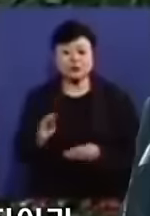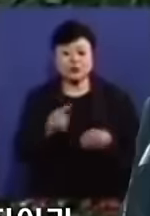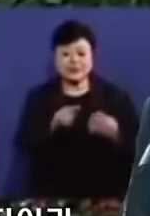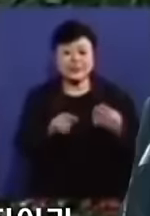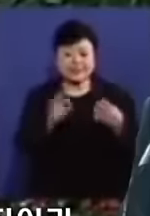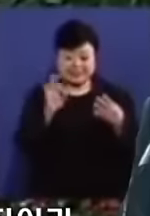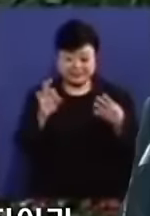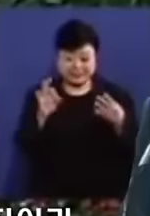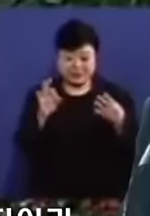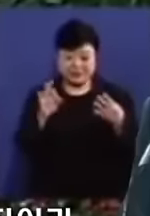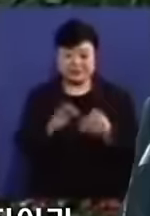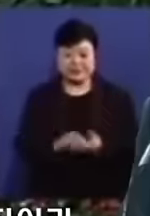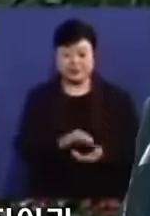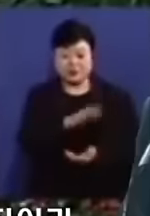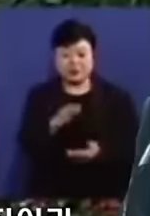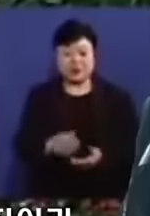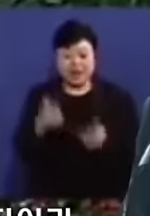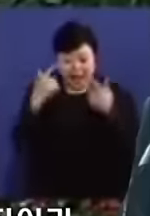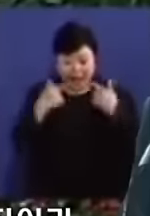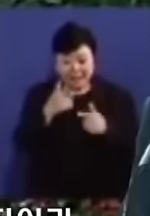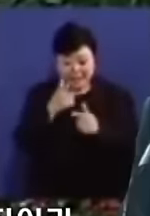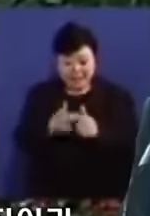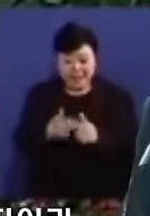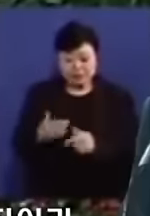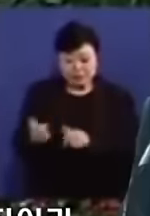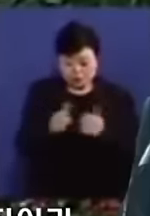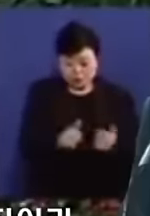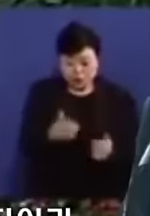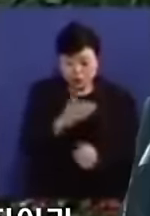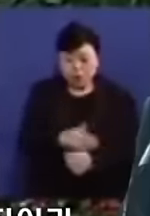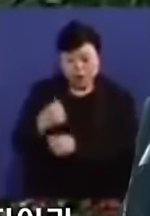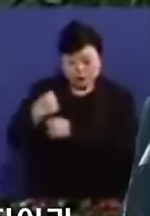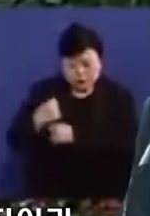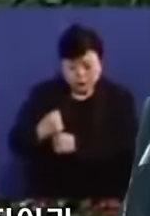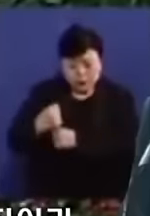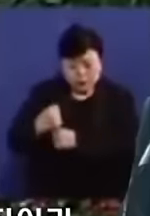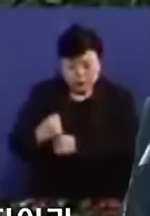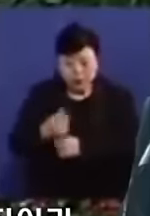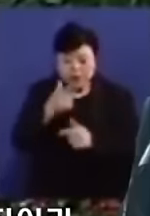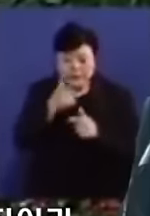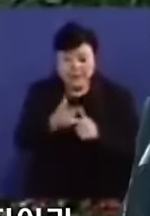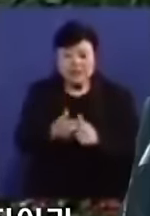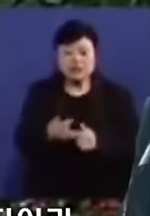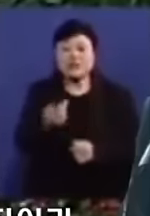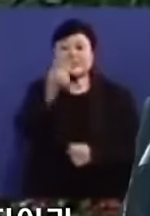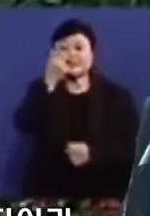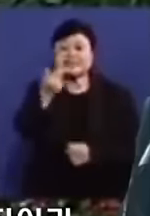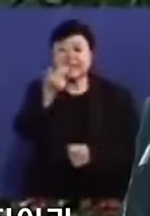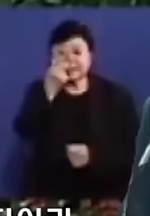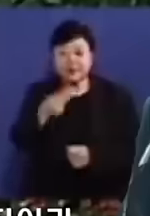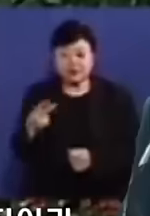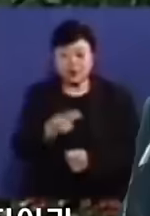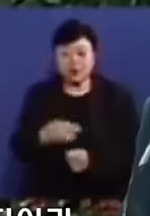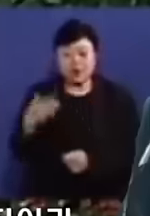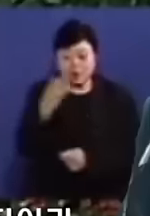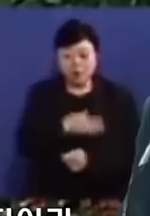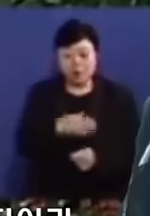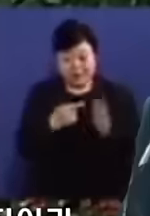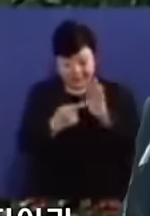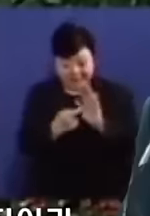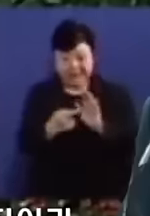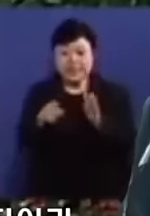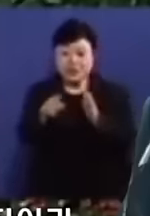4장 10절에 보면 우리가 항상 예수의 죽음을 몸에 짊어지면 예수의 생명이 또한 우리 몸에 나타나게